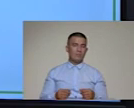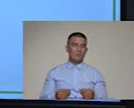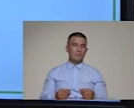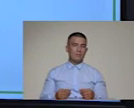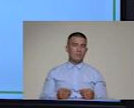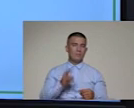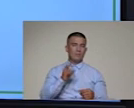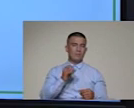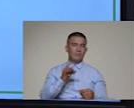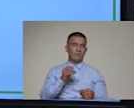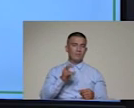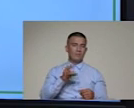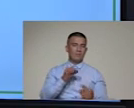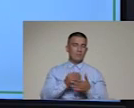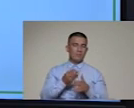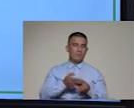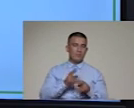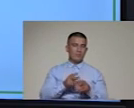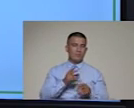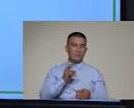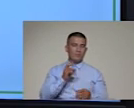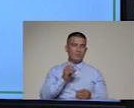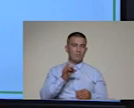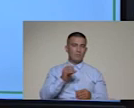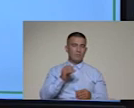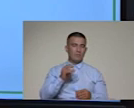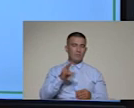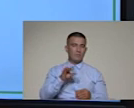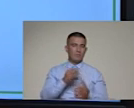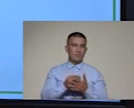berilli hosil qiladigan amfoter gidroksid berilli